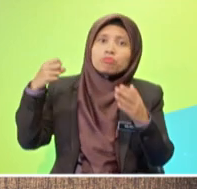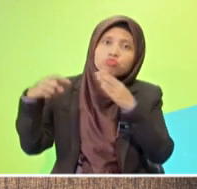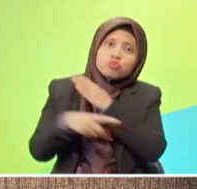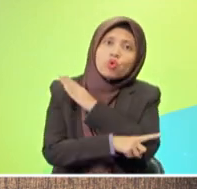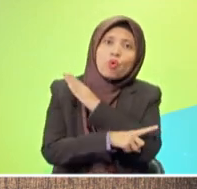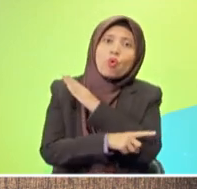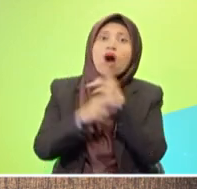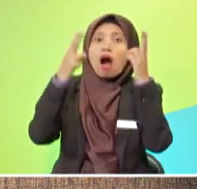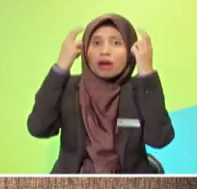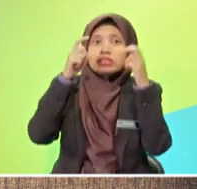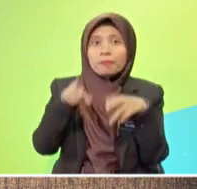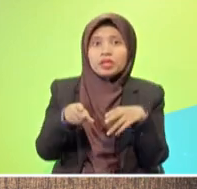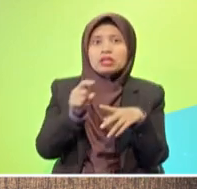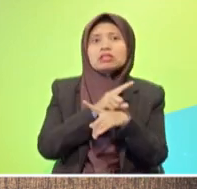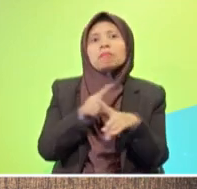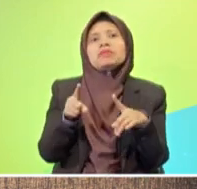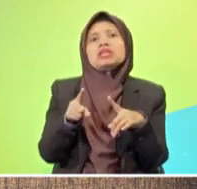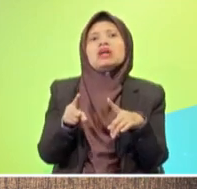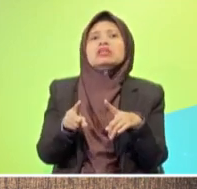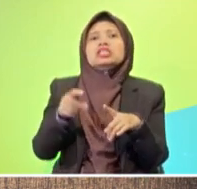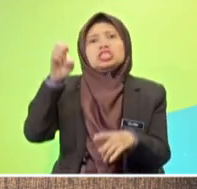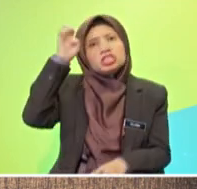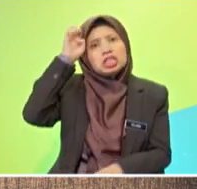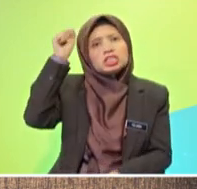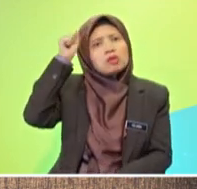akhirnya konflik apabila